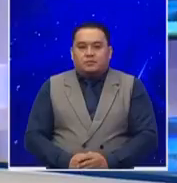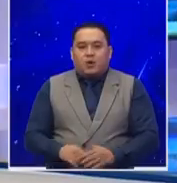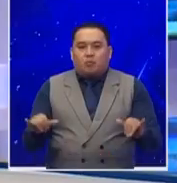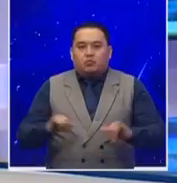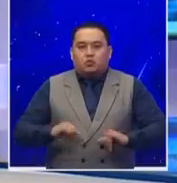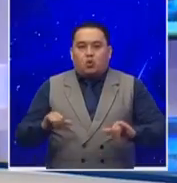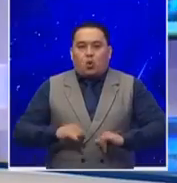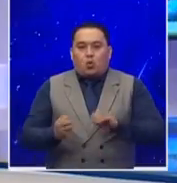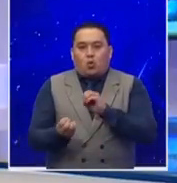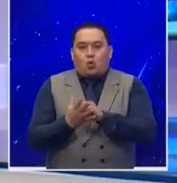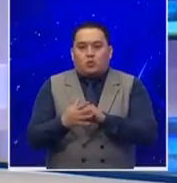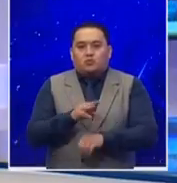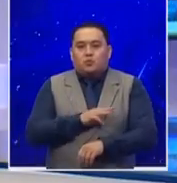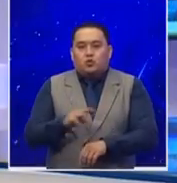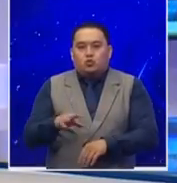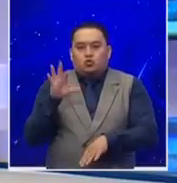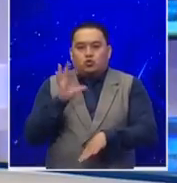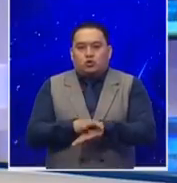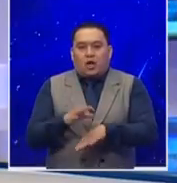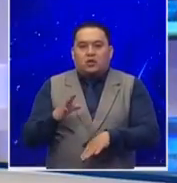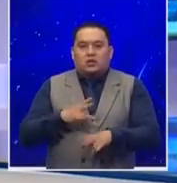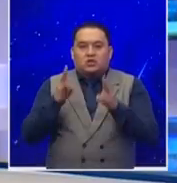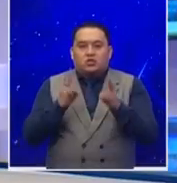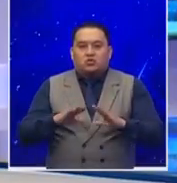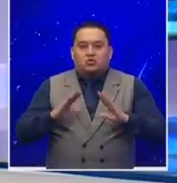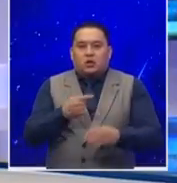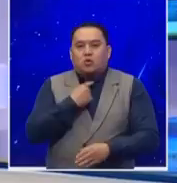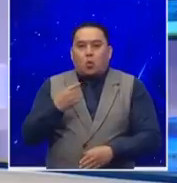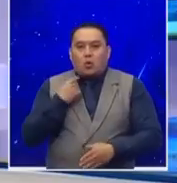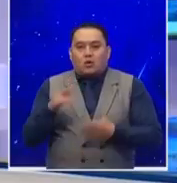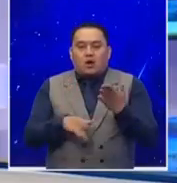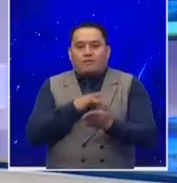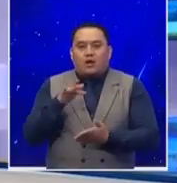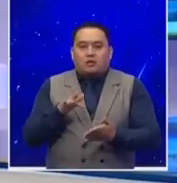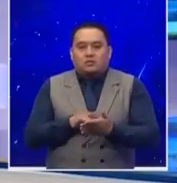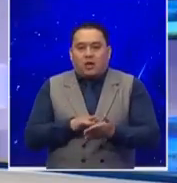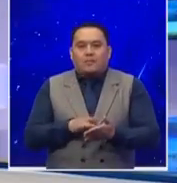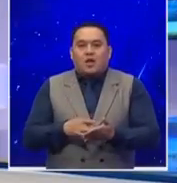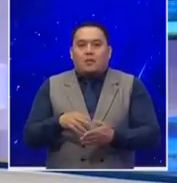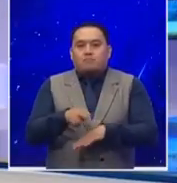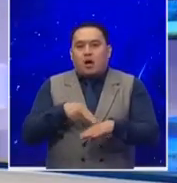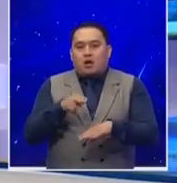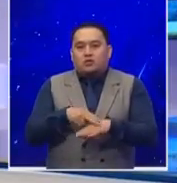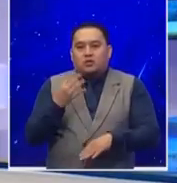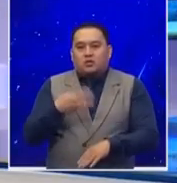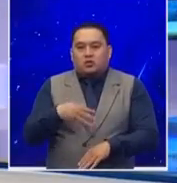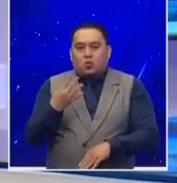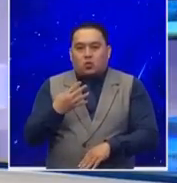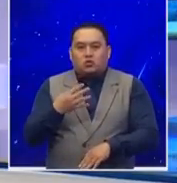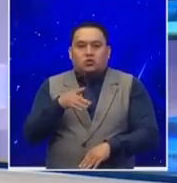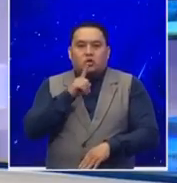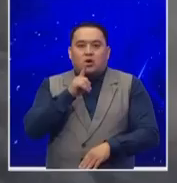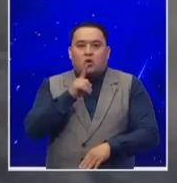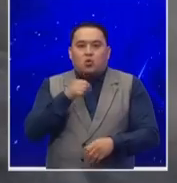Бұзақылық жасаған күдікті 15 минут ішінде ұсталды. Оқиға Талдықорғанға қарасты Еркін ауылында тіркелген. Полицейлерге 44 жастағы